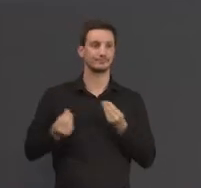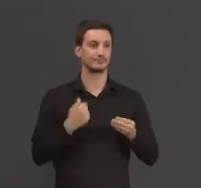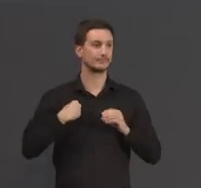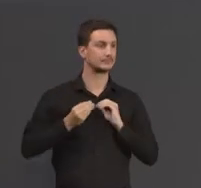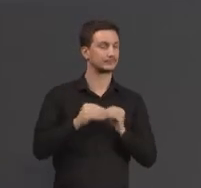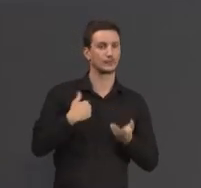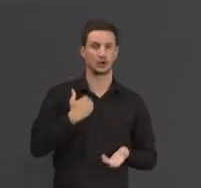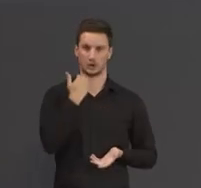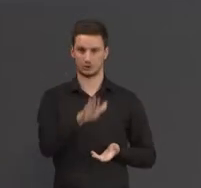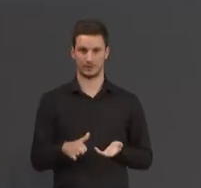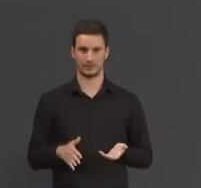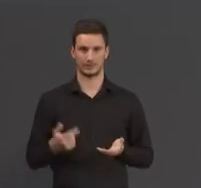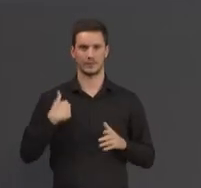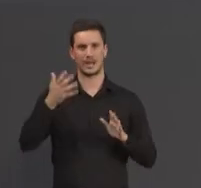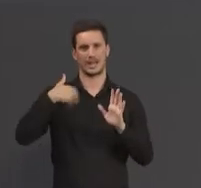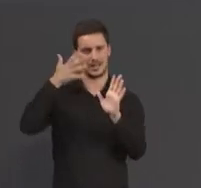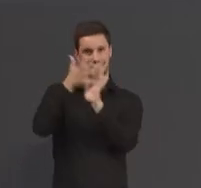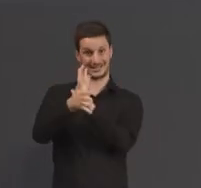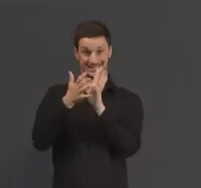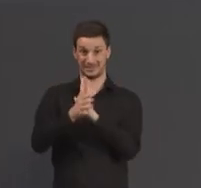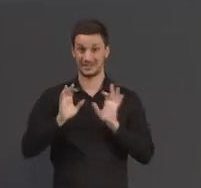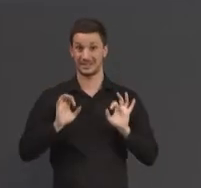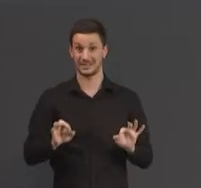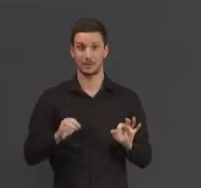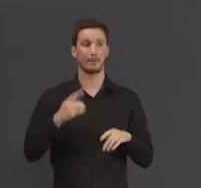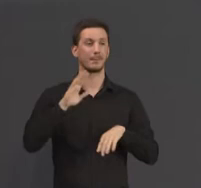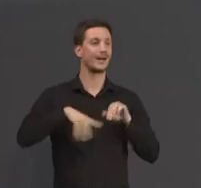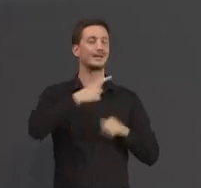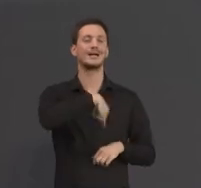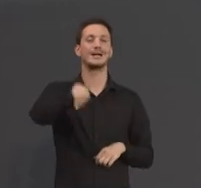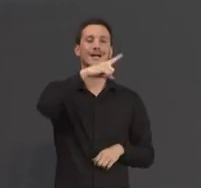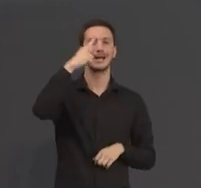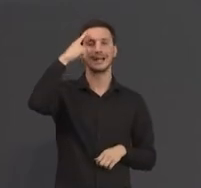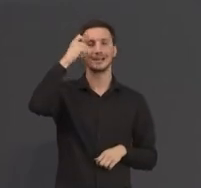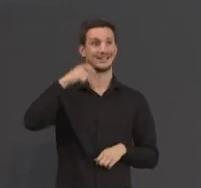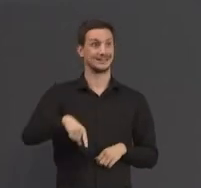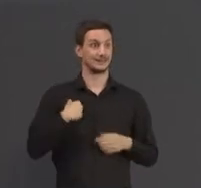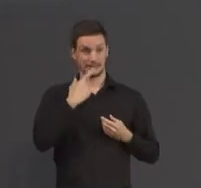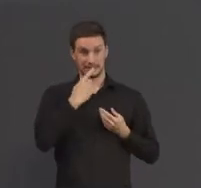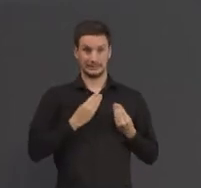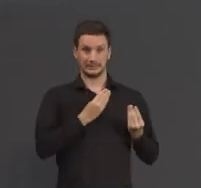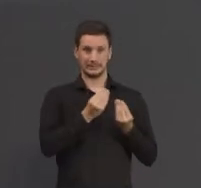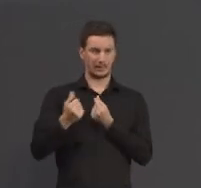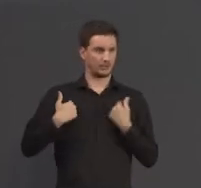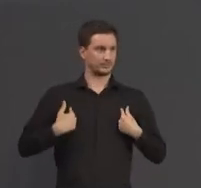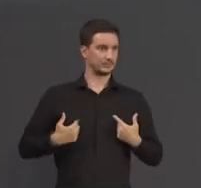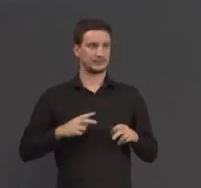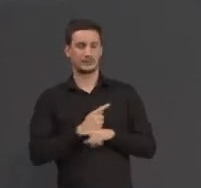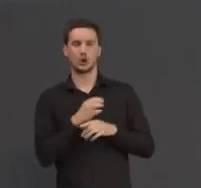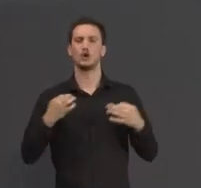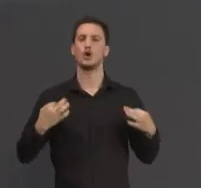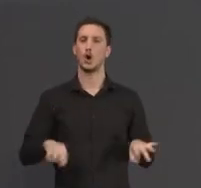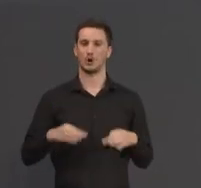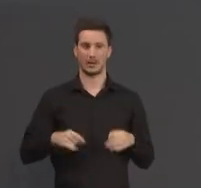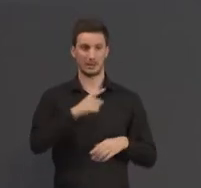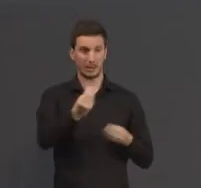feia. I us explico això perquè recordeu que tenir aquesta sensació és molt normal. I durant la vostra